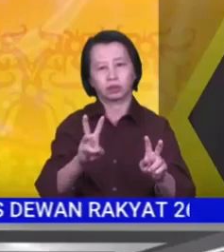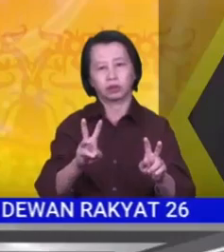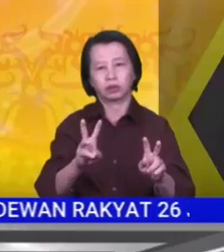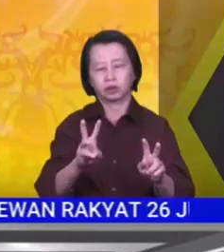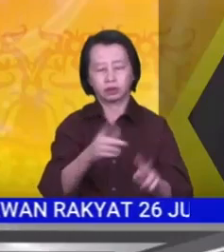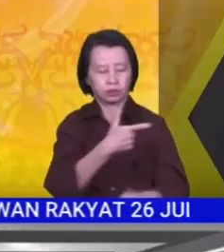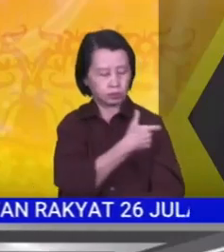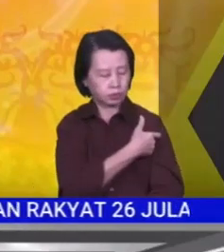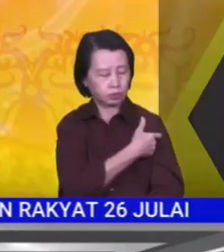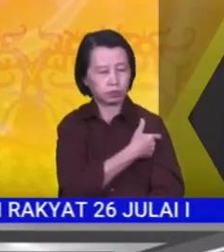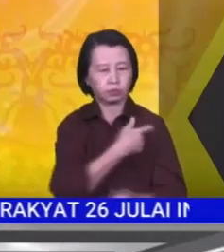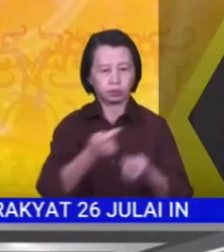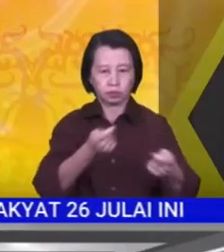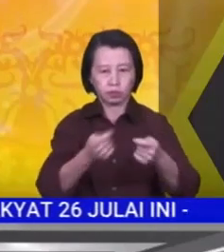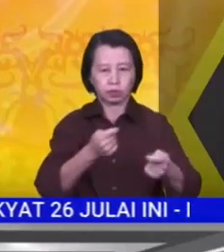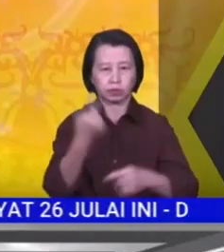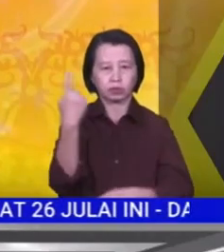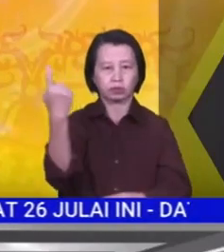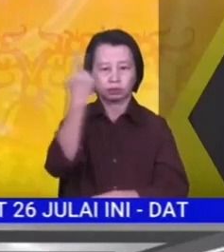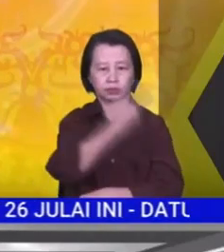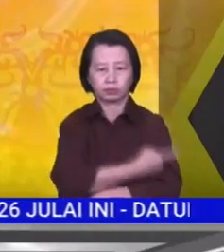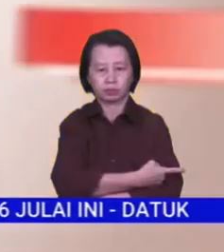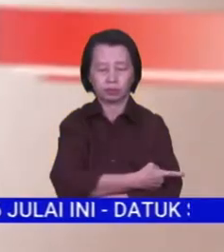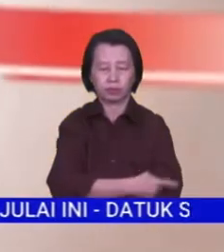2,762 dos vaksin dikendalikan sehari.